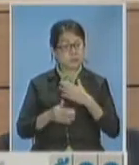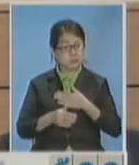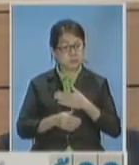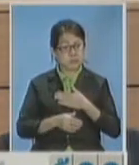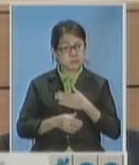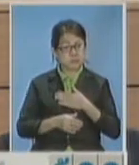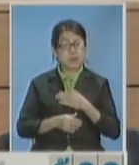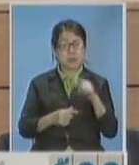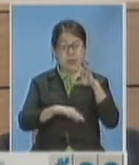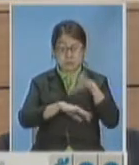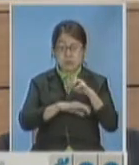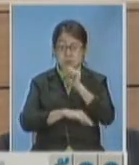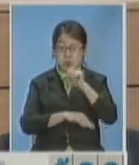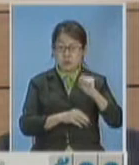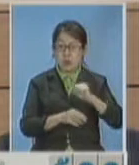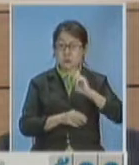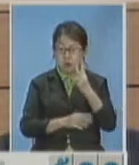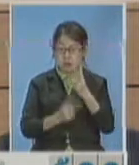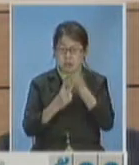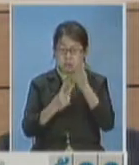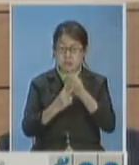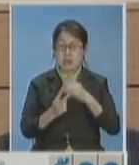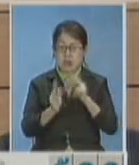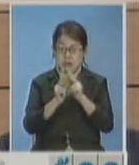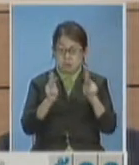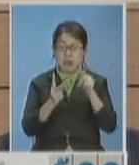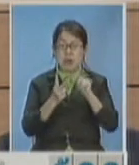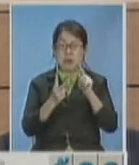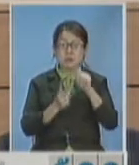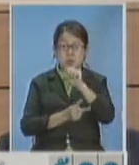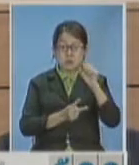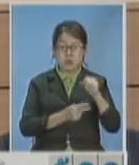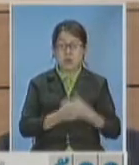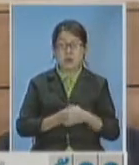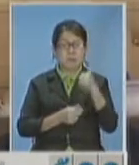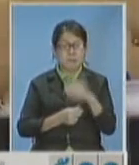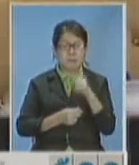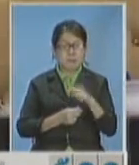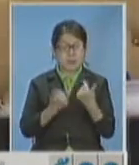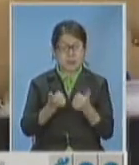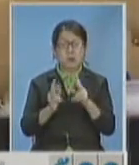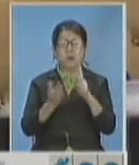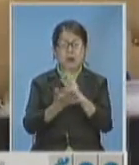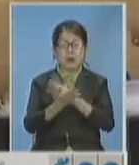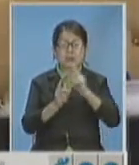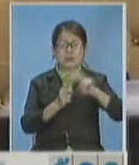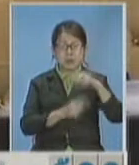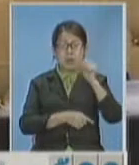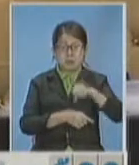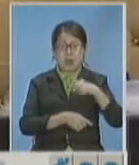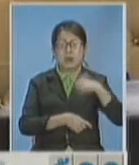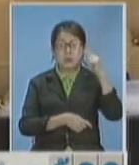านะสมาชิกสภาผู้แทนราษฎรด้วยเช่นเดียวกันครับ นี่เป็นวาระที่2ผมอนุญาต ใช่ครับท่านประธ